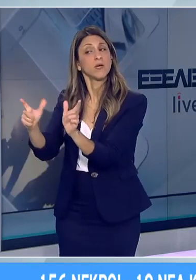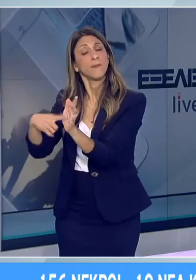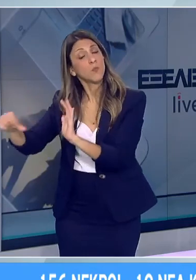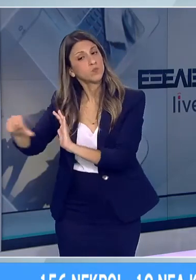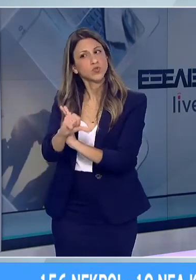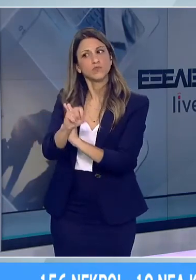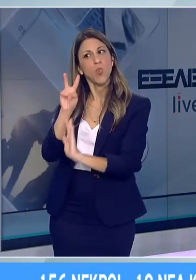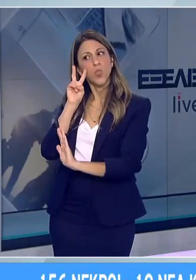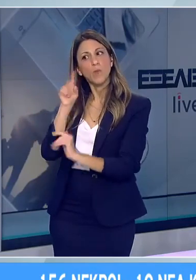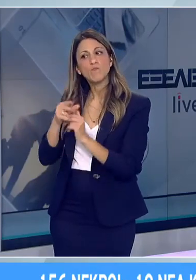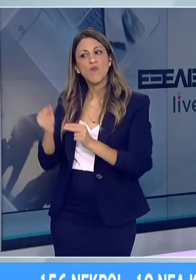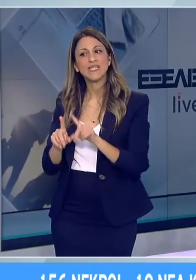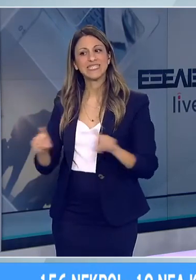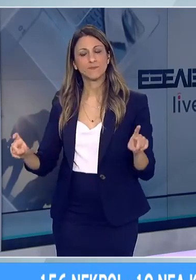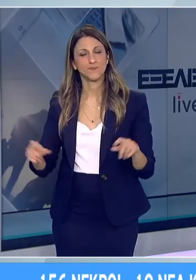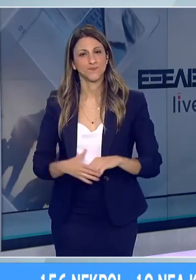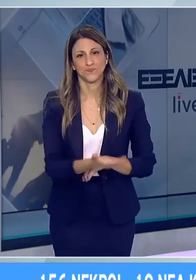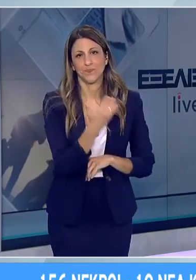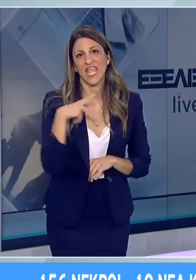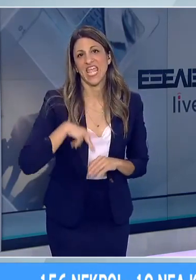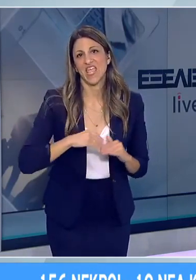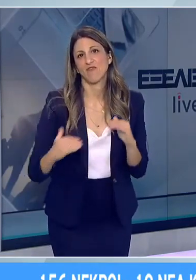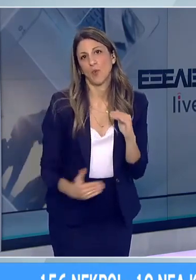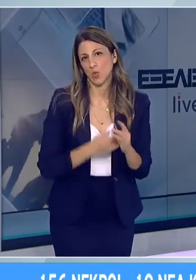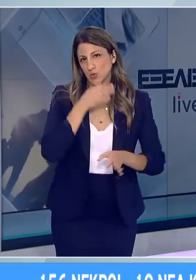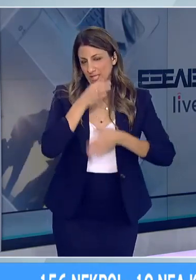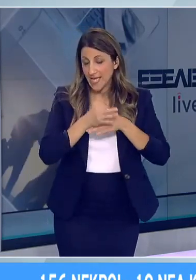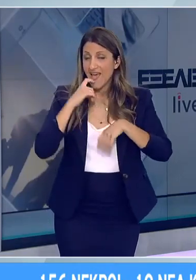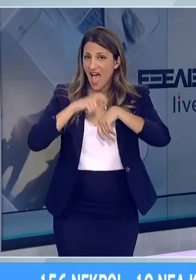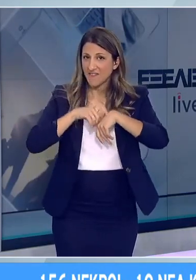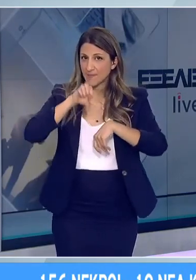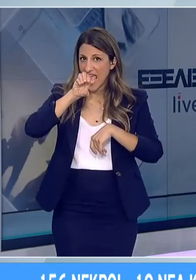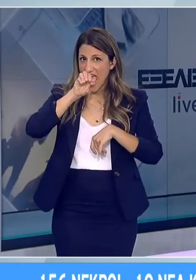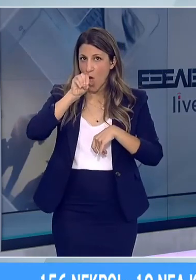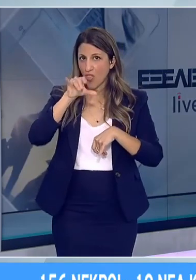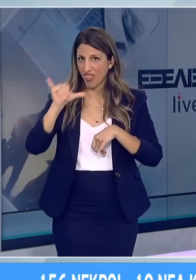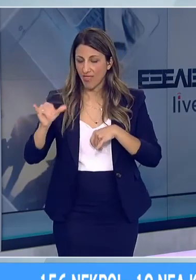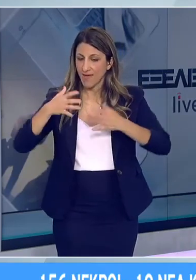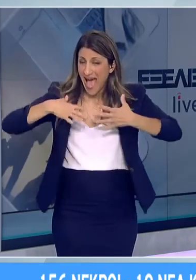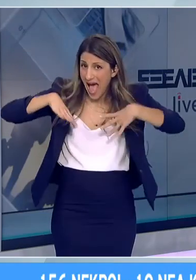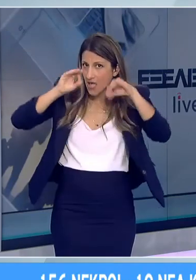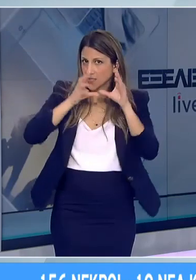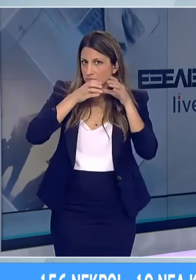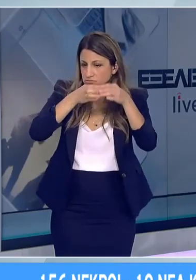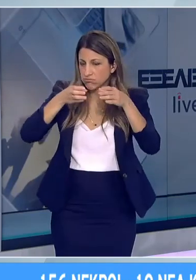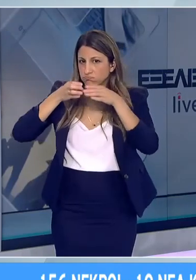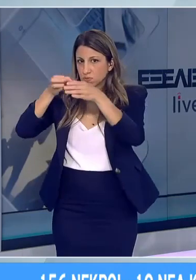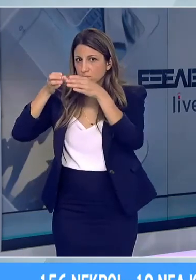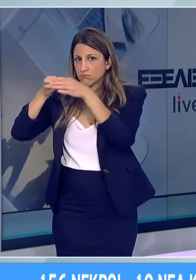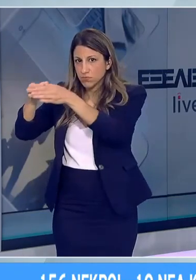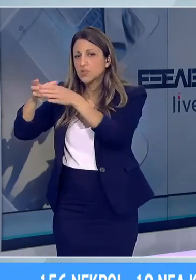χρειάζεται. Ναι, να συμπληρώσω ότι ήδη ο ΕΟΔΗ, ο Εθνικός Οργανισμός Δημόσιας Υγείας, έχει ξεκινήσει τη δράση του